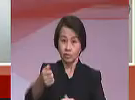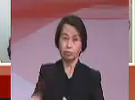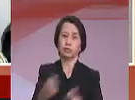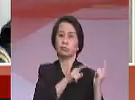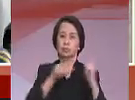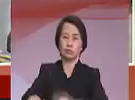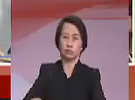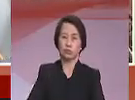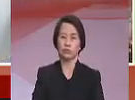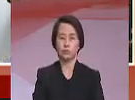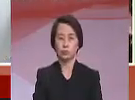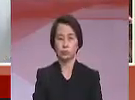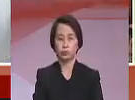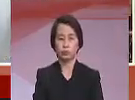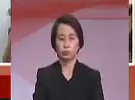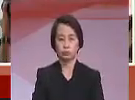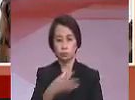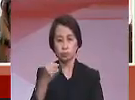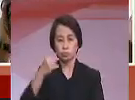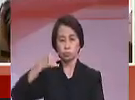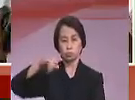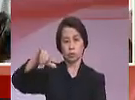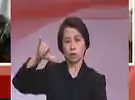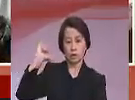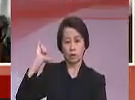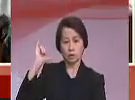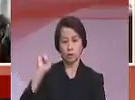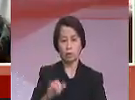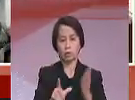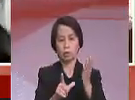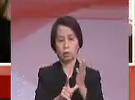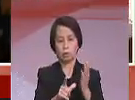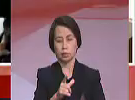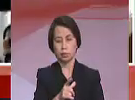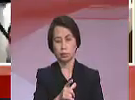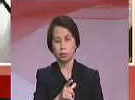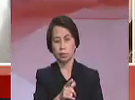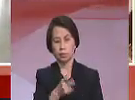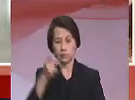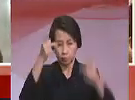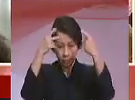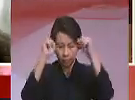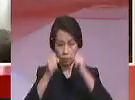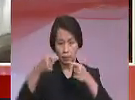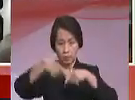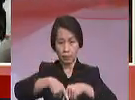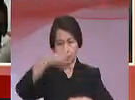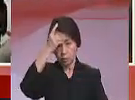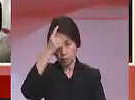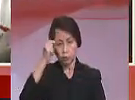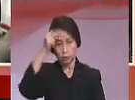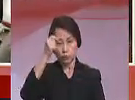harinya. Dan semalam timbalan Presiden PAS iaitu Datuk Seri